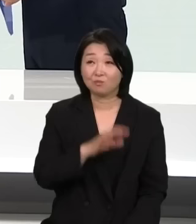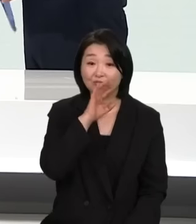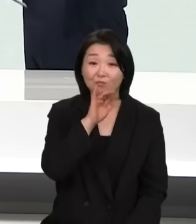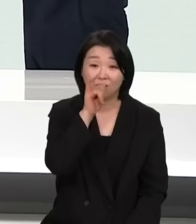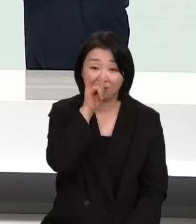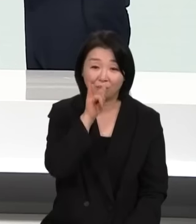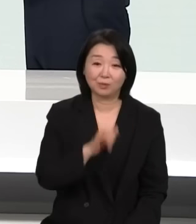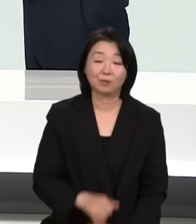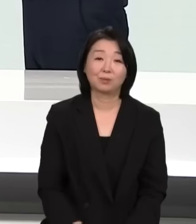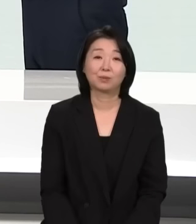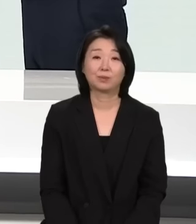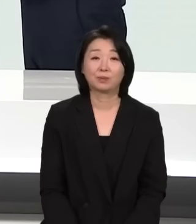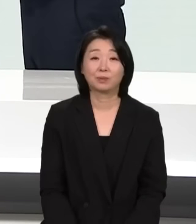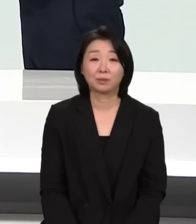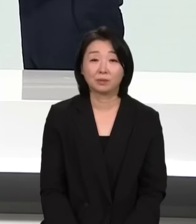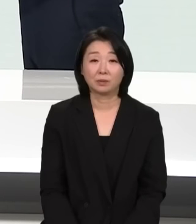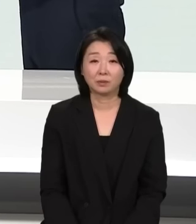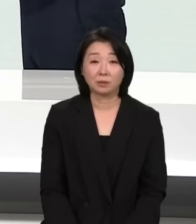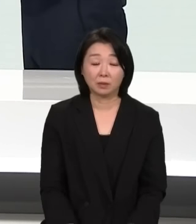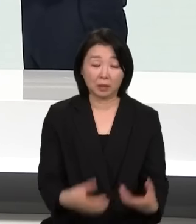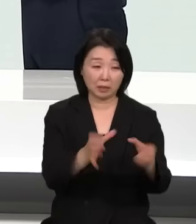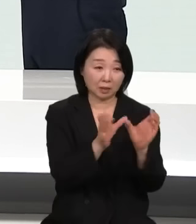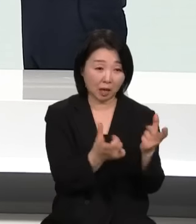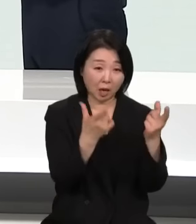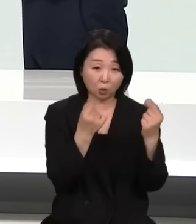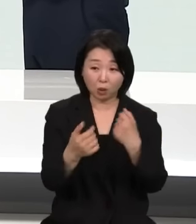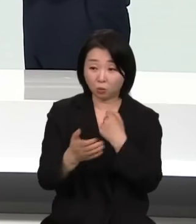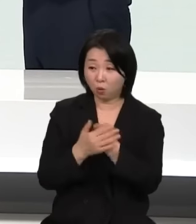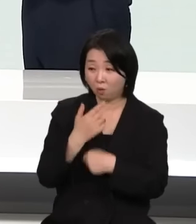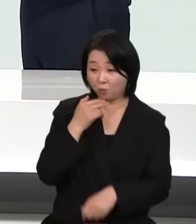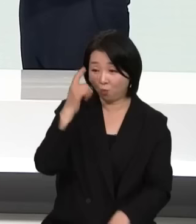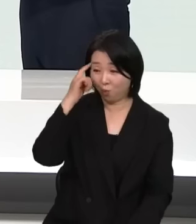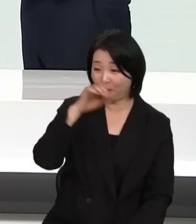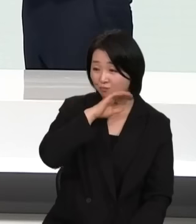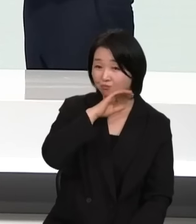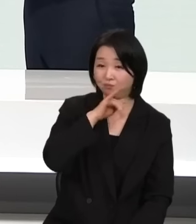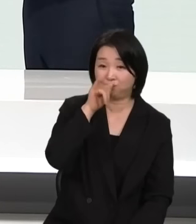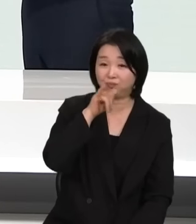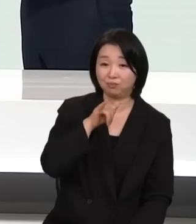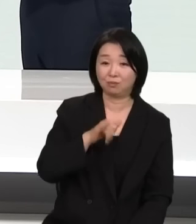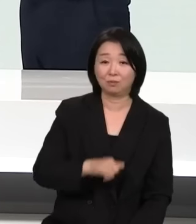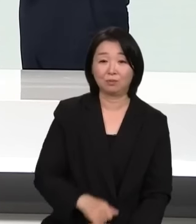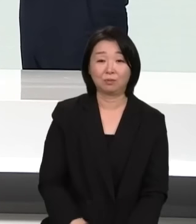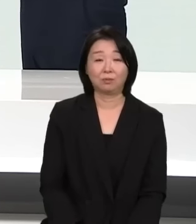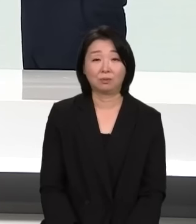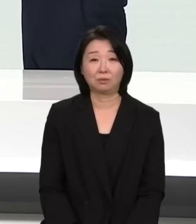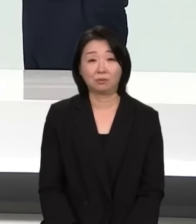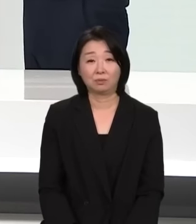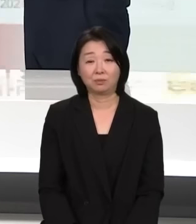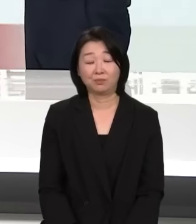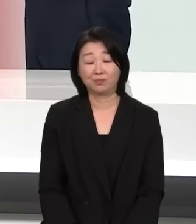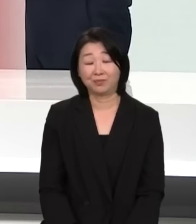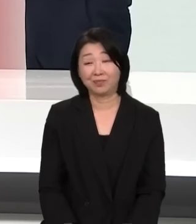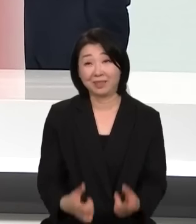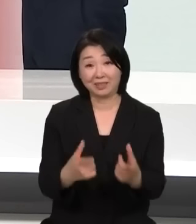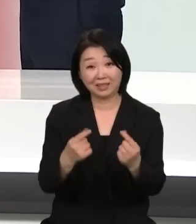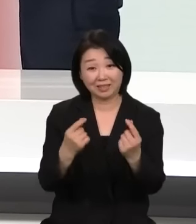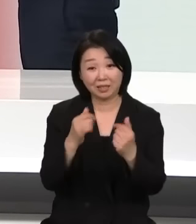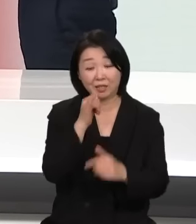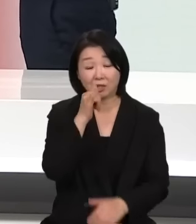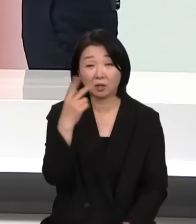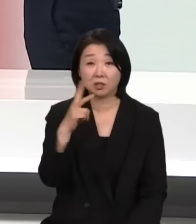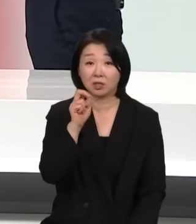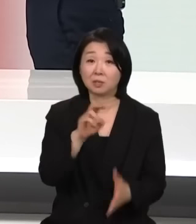같습니다 그렇습니다 이제 같은 당 출신인데 왜 도와주지 않느냐 이런 불만들이 지금 민주당에서 나오고 있는 건데 비슷한 사례가 다 또 있습니다